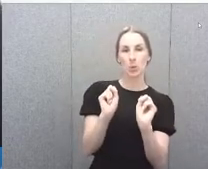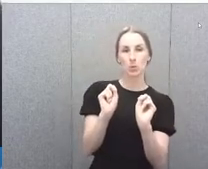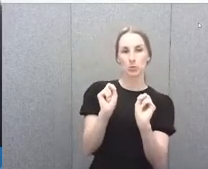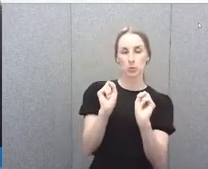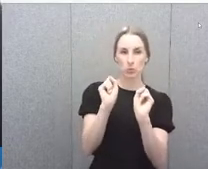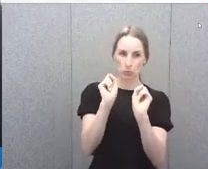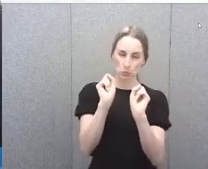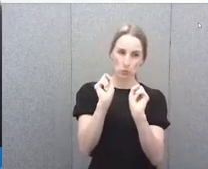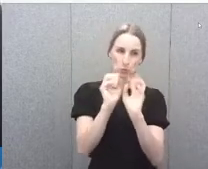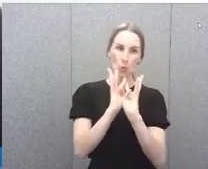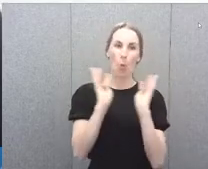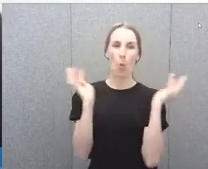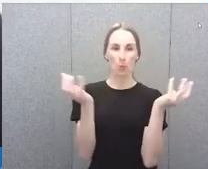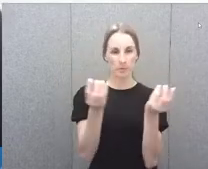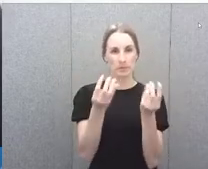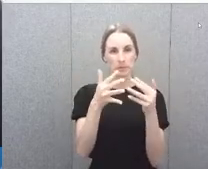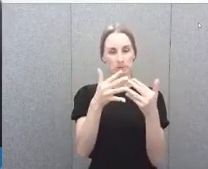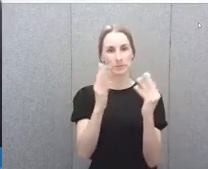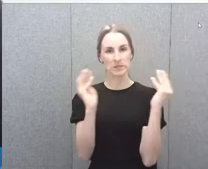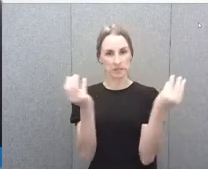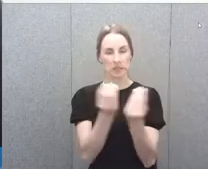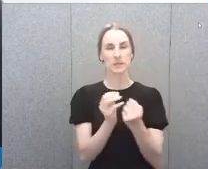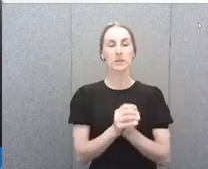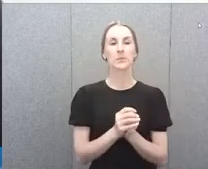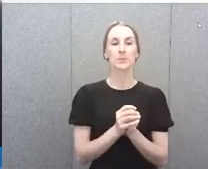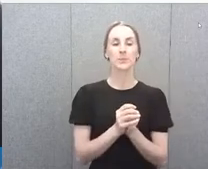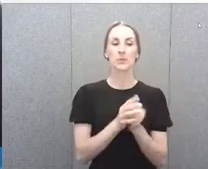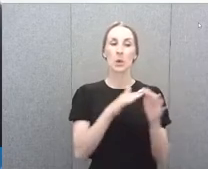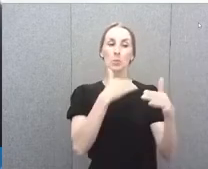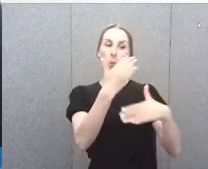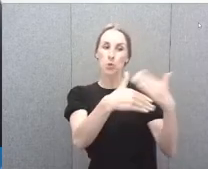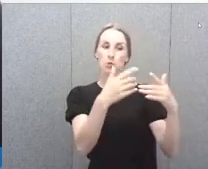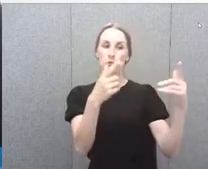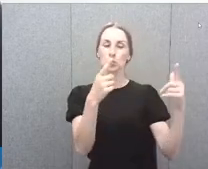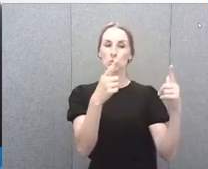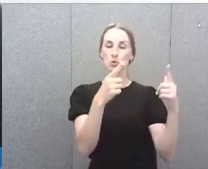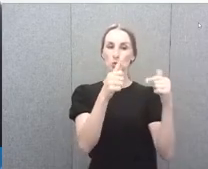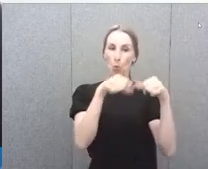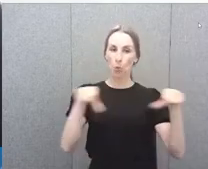в Комитете по безопасности и также